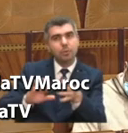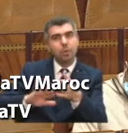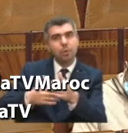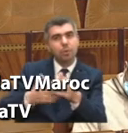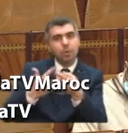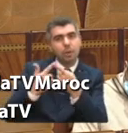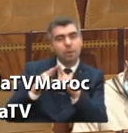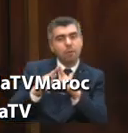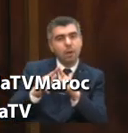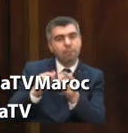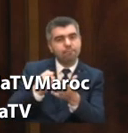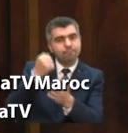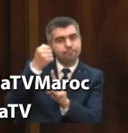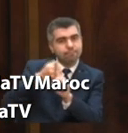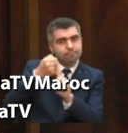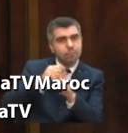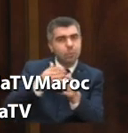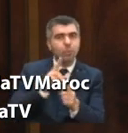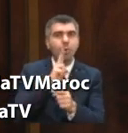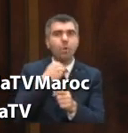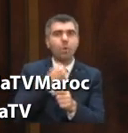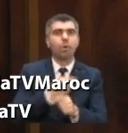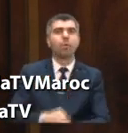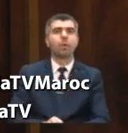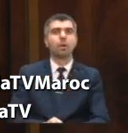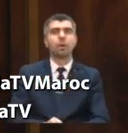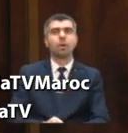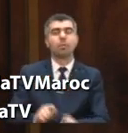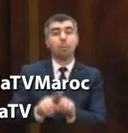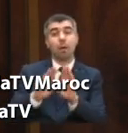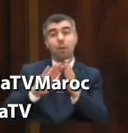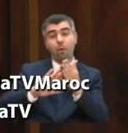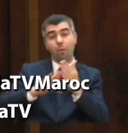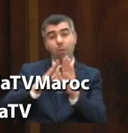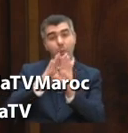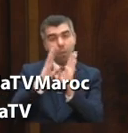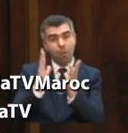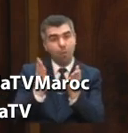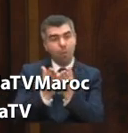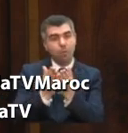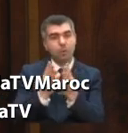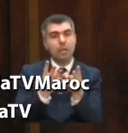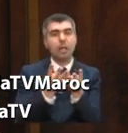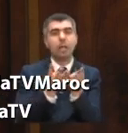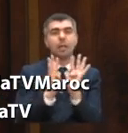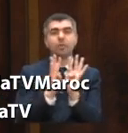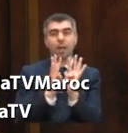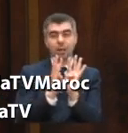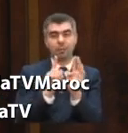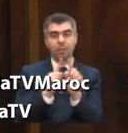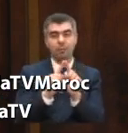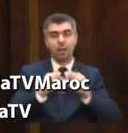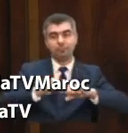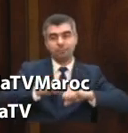بلادنا كانت بمقاربة شمولية وبمنظور جامع من خلال لجنة اليقظة الاقتصادية